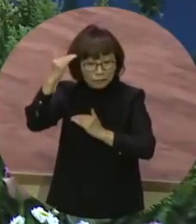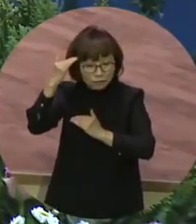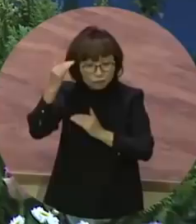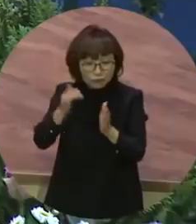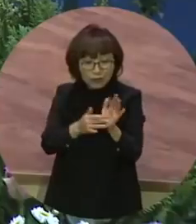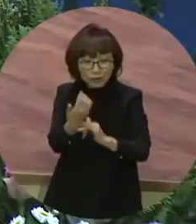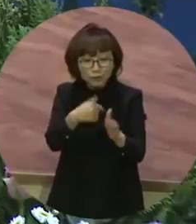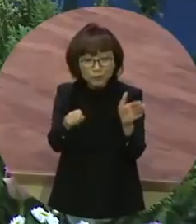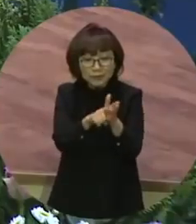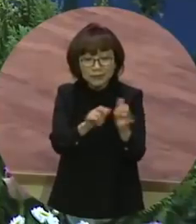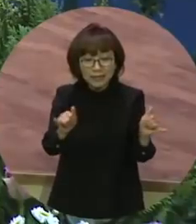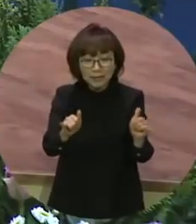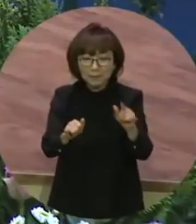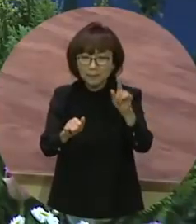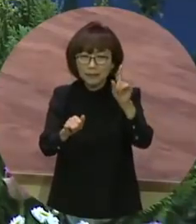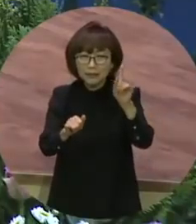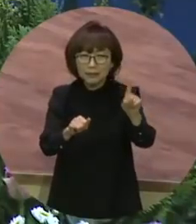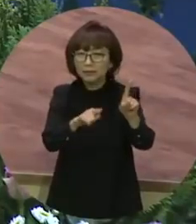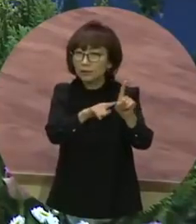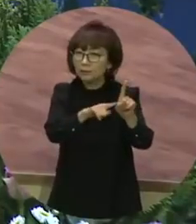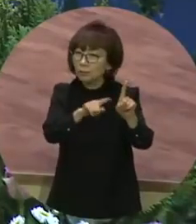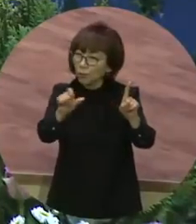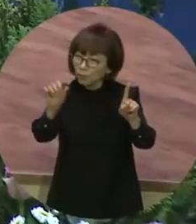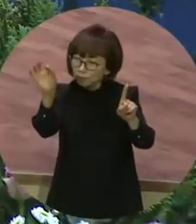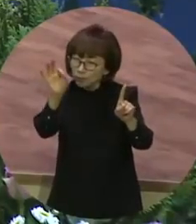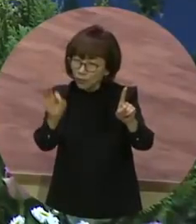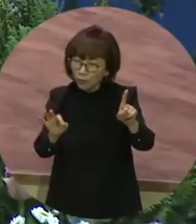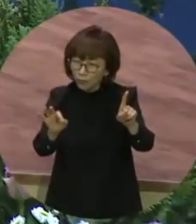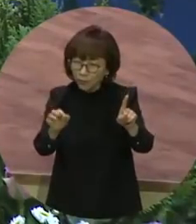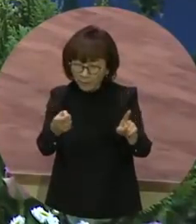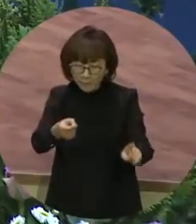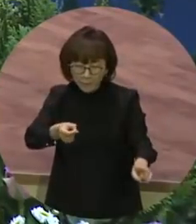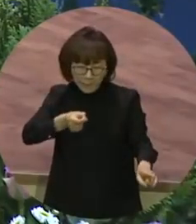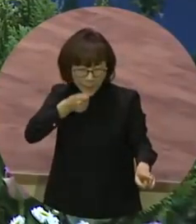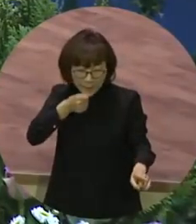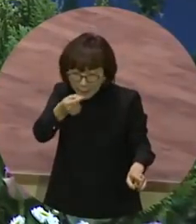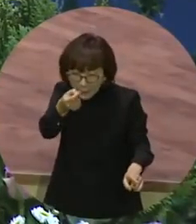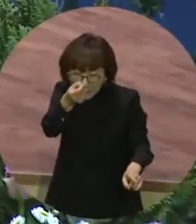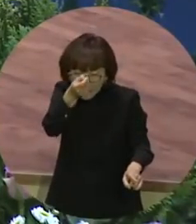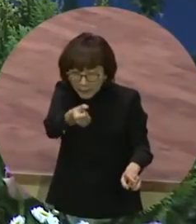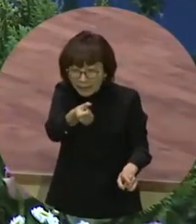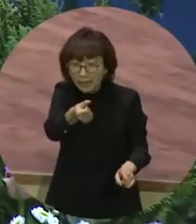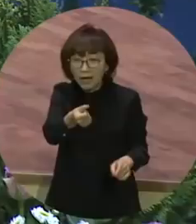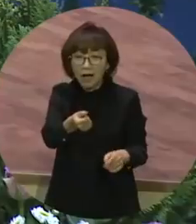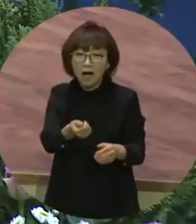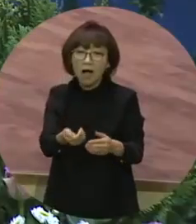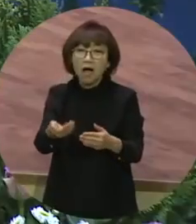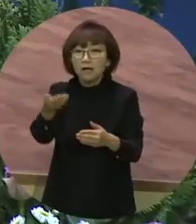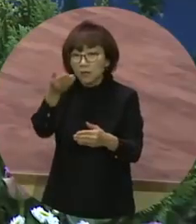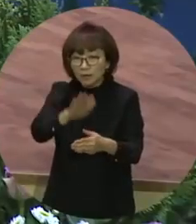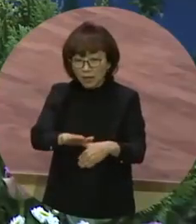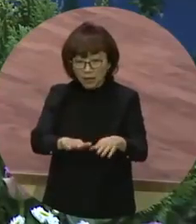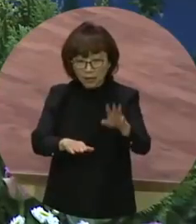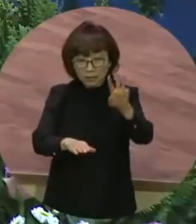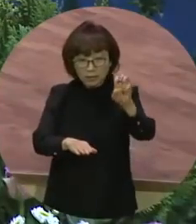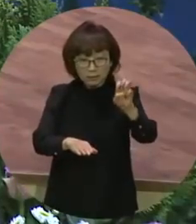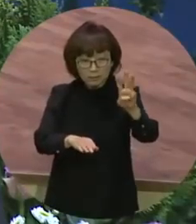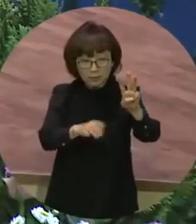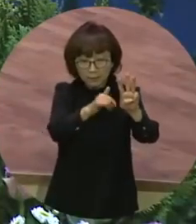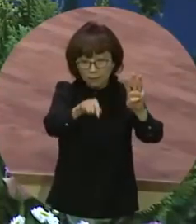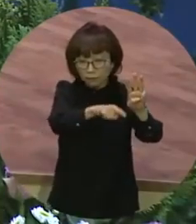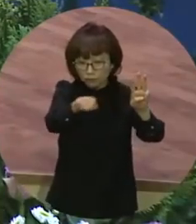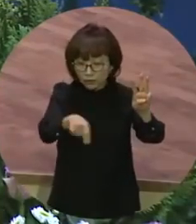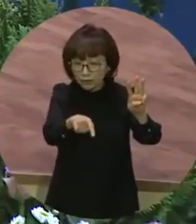돼요. 지금은 25%라 그러죠. 뭐 1천만 하잖아요. 25%인데 그때 1.5%인데 기독교인들이